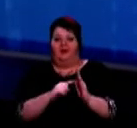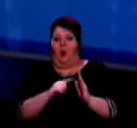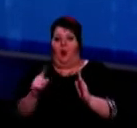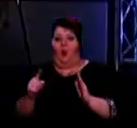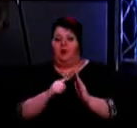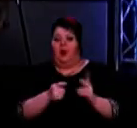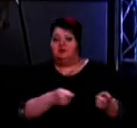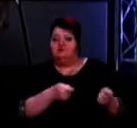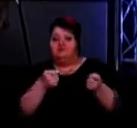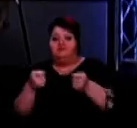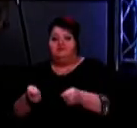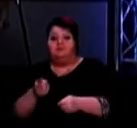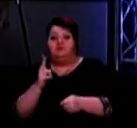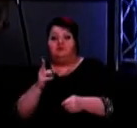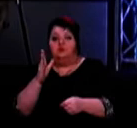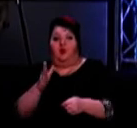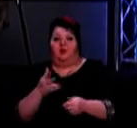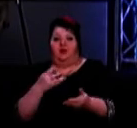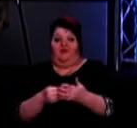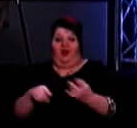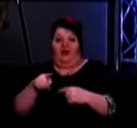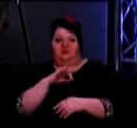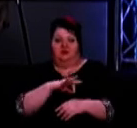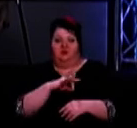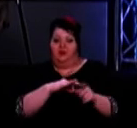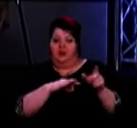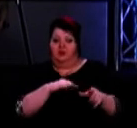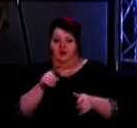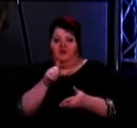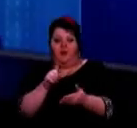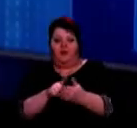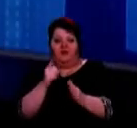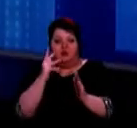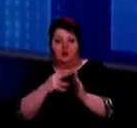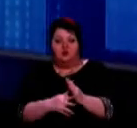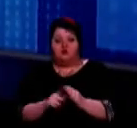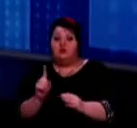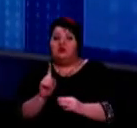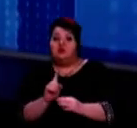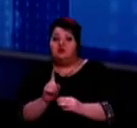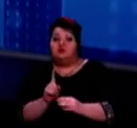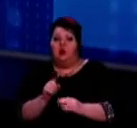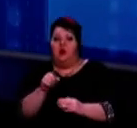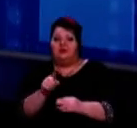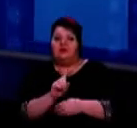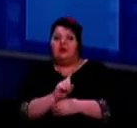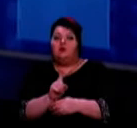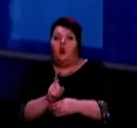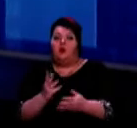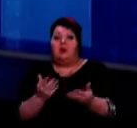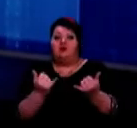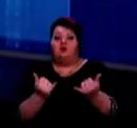говоримо про продавців, про власників бізнесу, якби для них більше порада, ви ж повинні розуміти, що ті норми, які